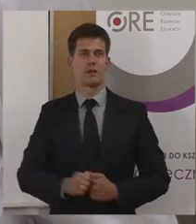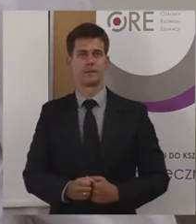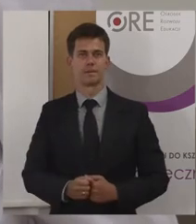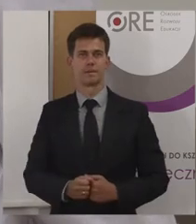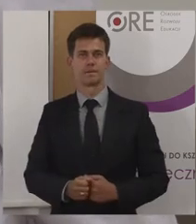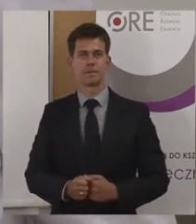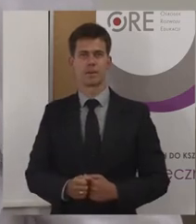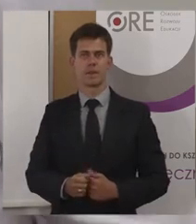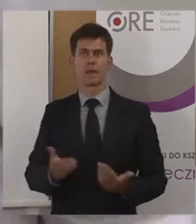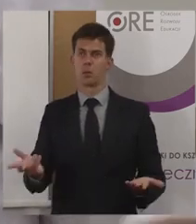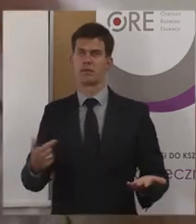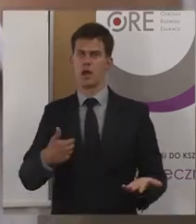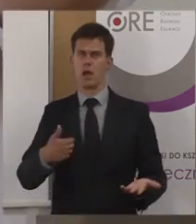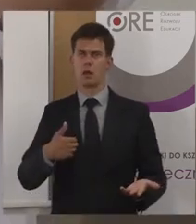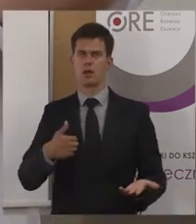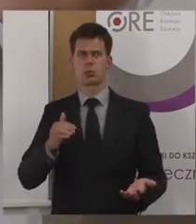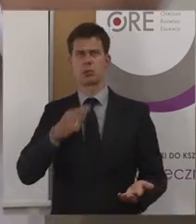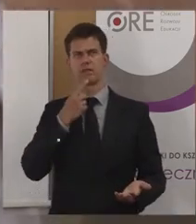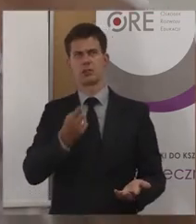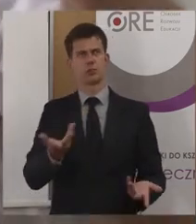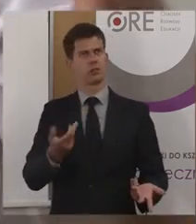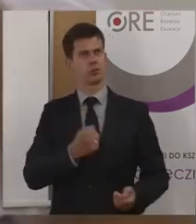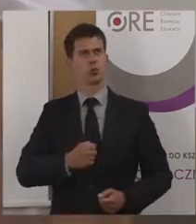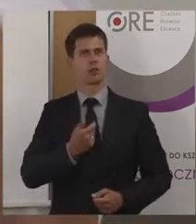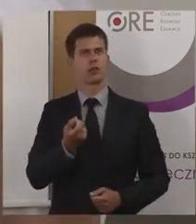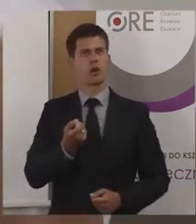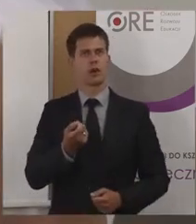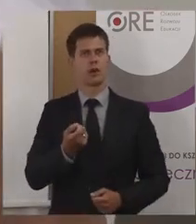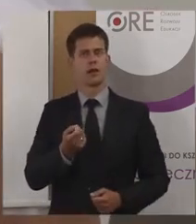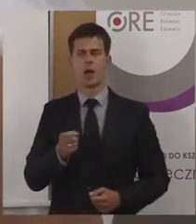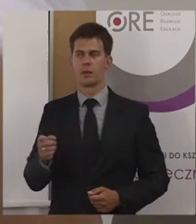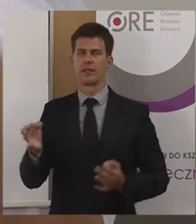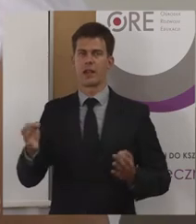Ze smutkiem muszę to skonstatować, natomiast zaprosiłem